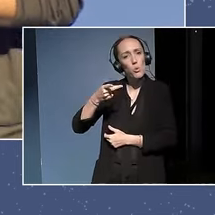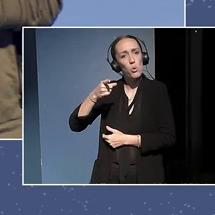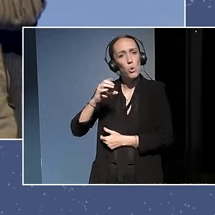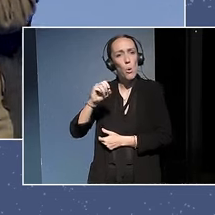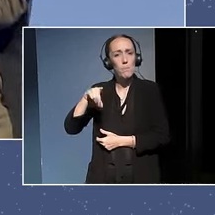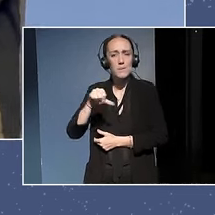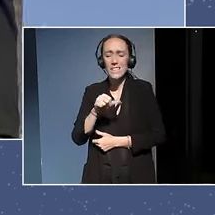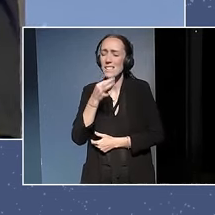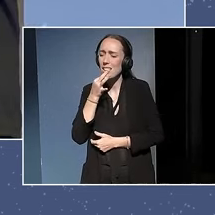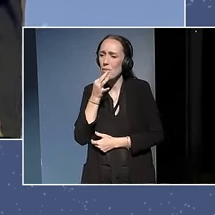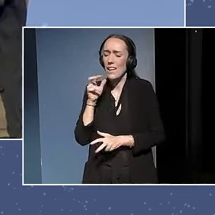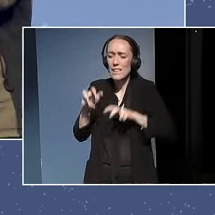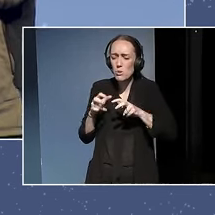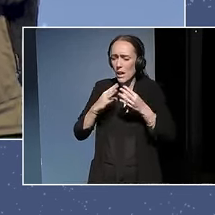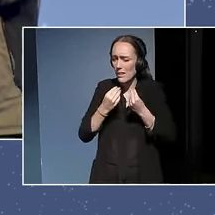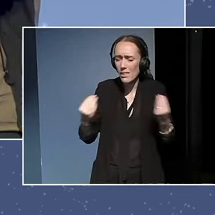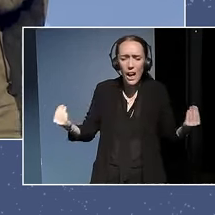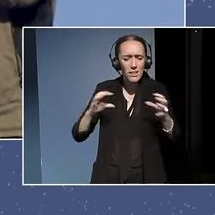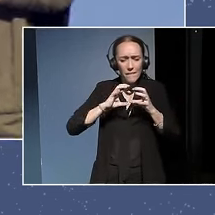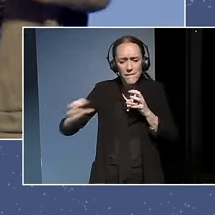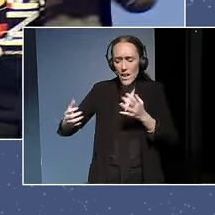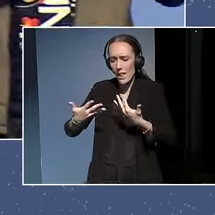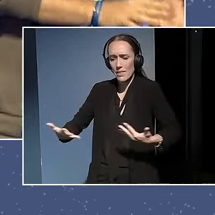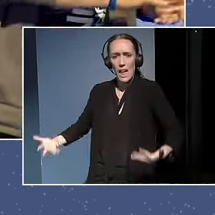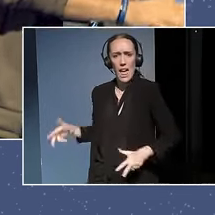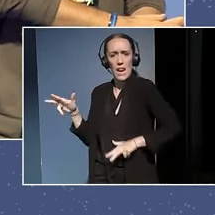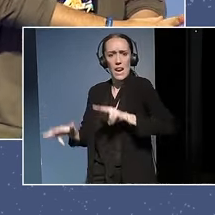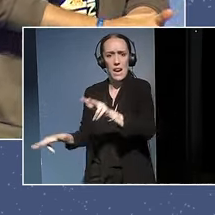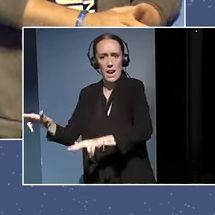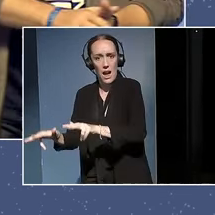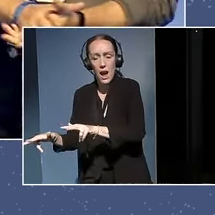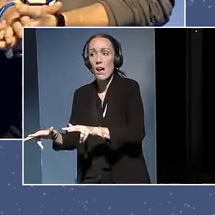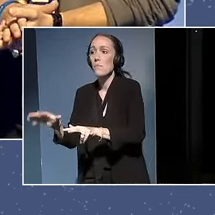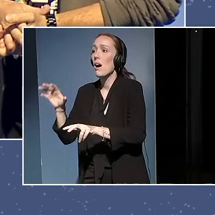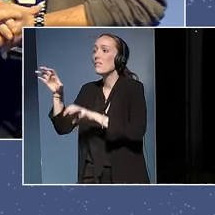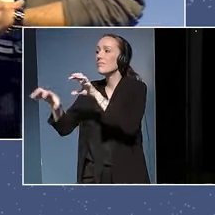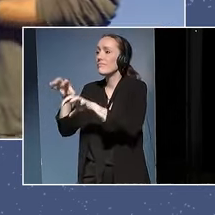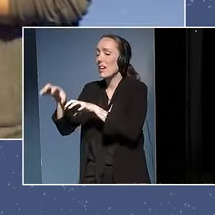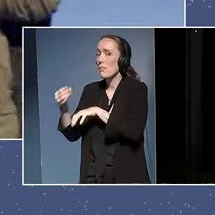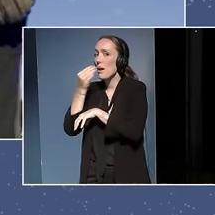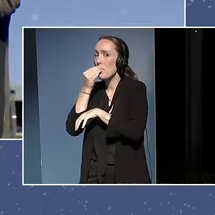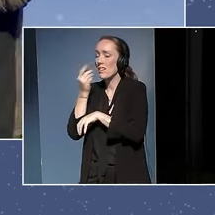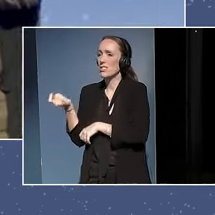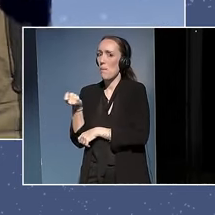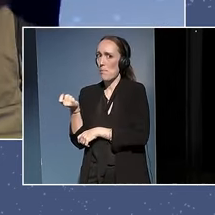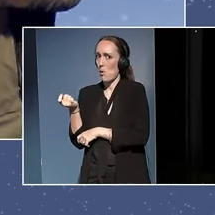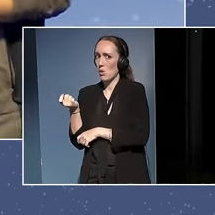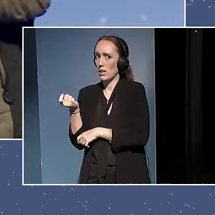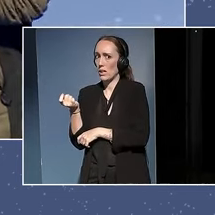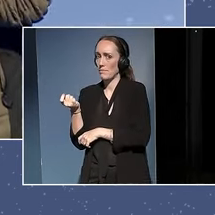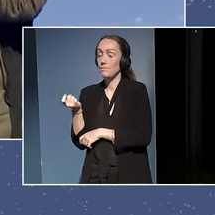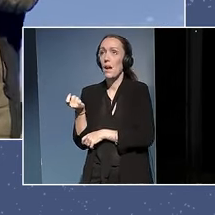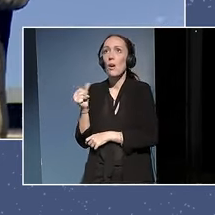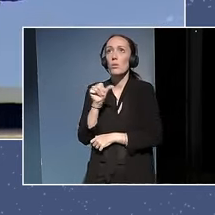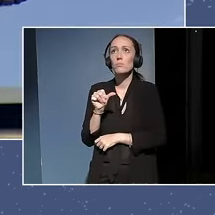dinosauri Però sulla terra ferma però non c'erano altrettante prede per questi dinosauri e quindi stromer si è posto questo